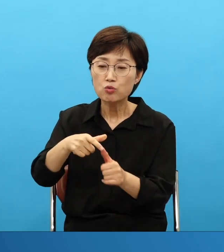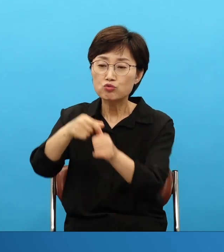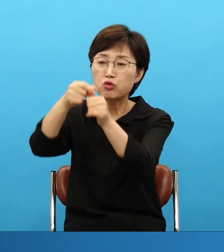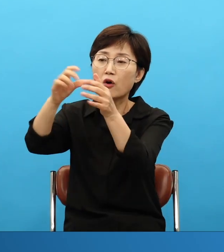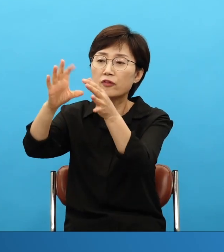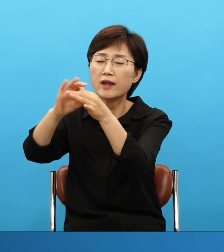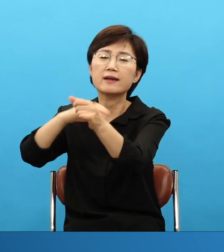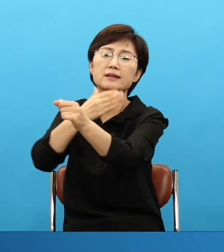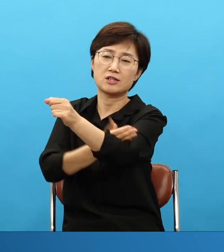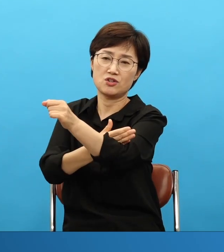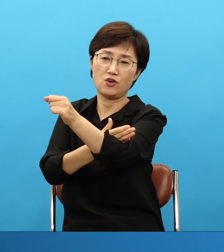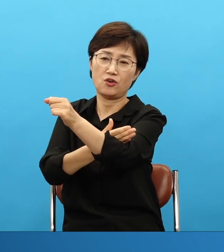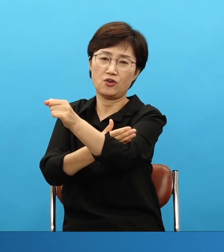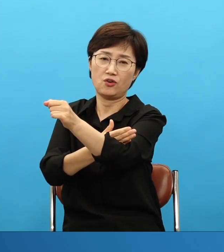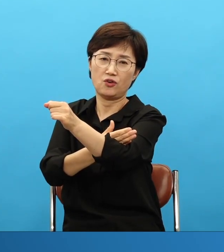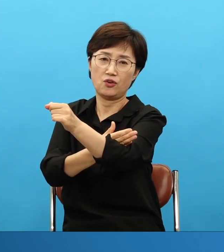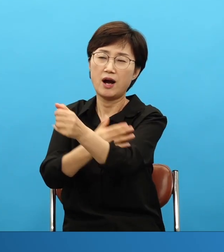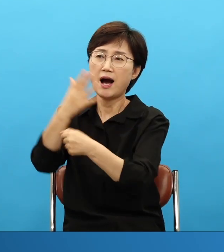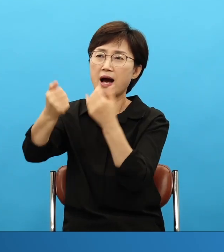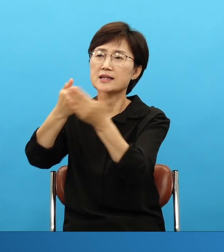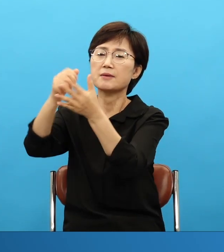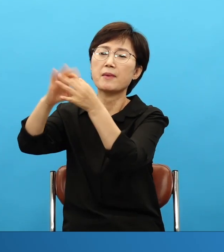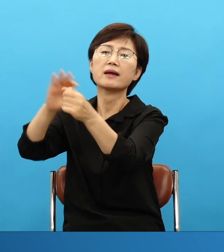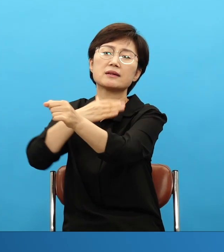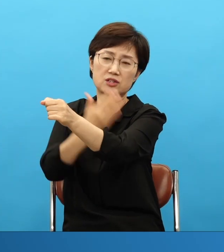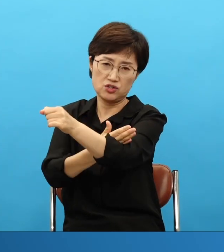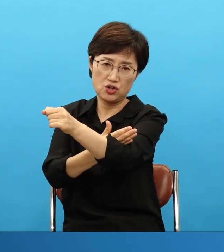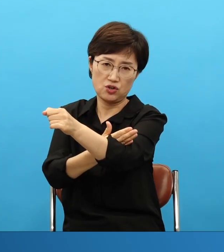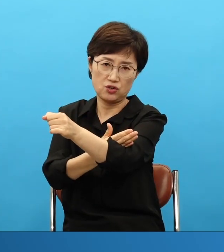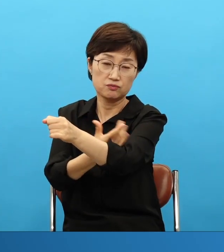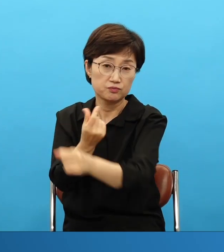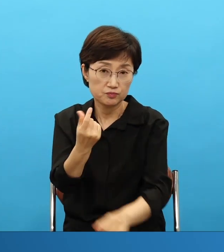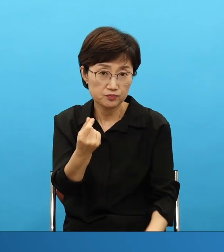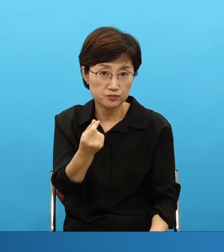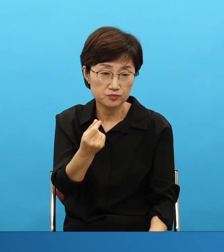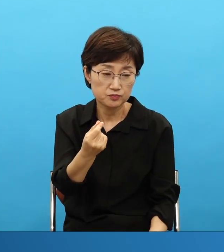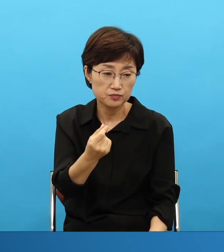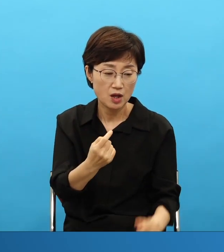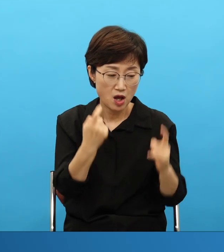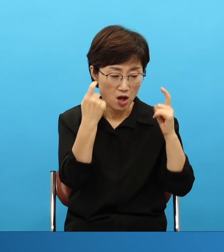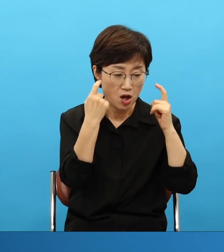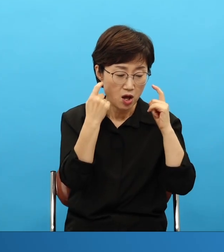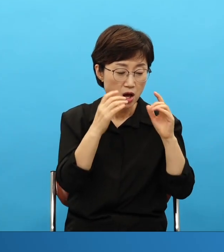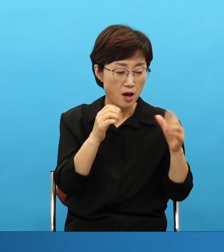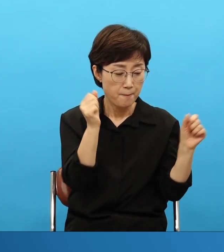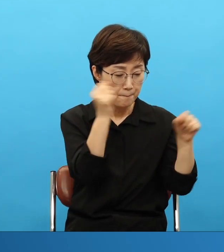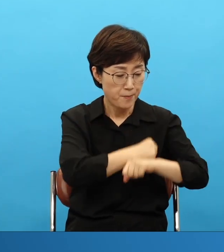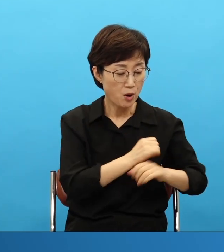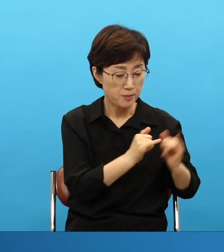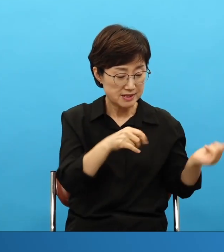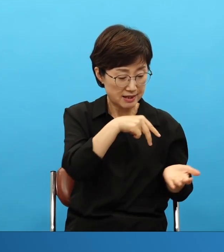때라 문에 십자가가 멸망받을 자에게는 미게